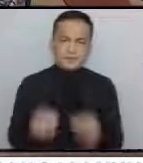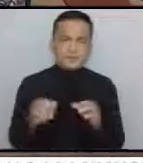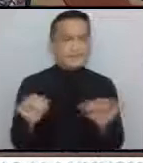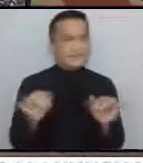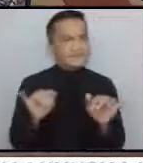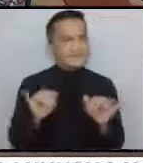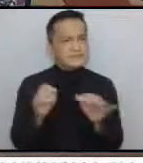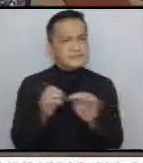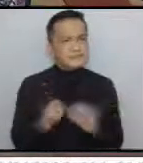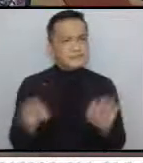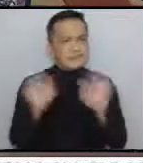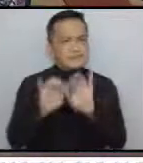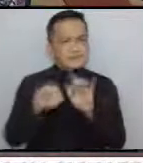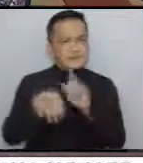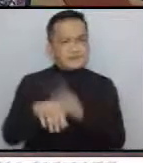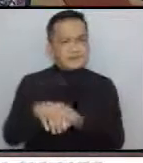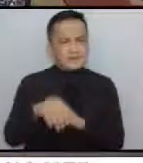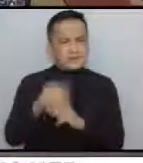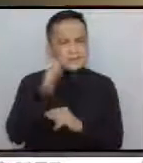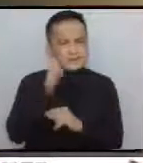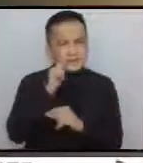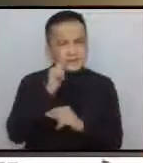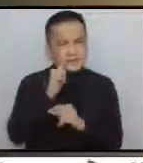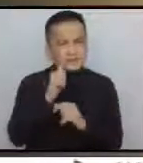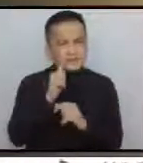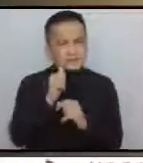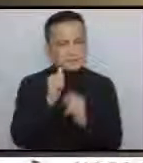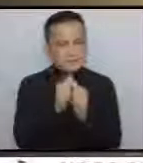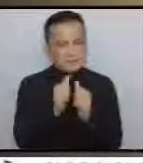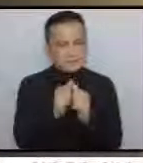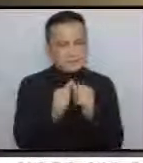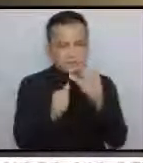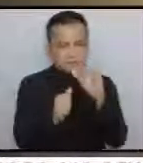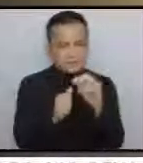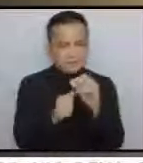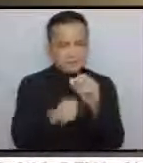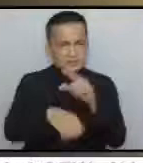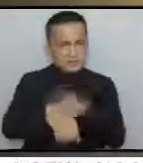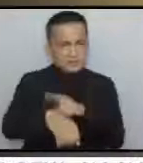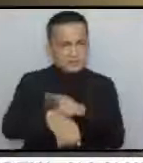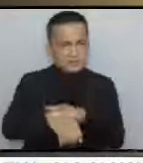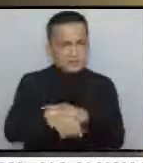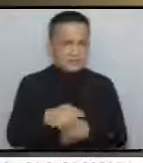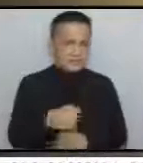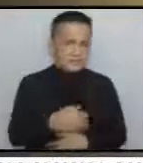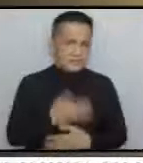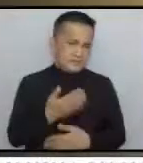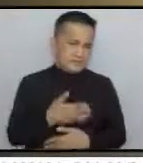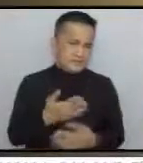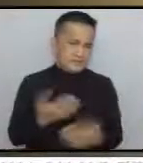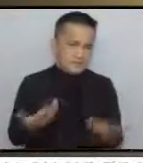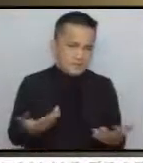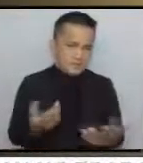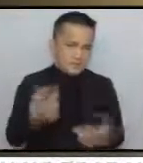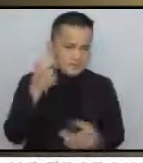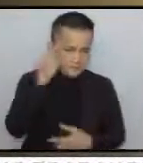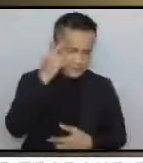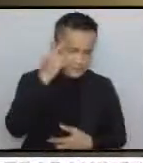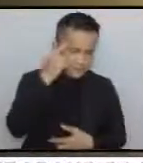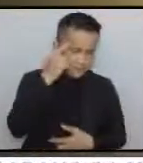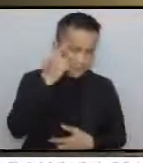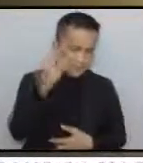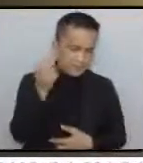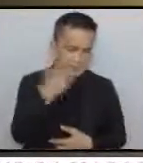puro babae, tapos may kasama ng lalaki. Para bang moment nila na masaya sila, na wala silang naisip na pangit, ganun,